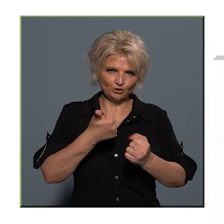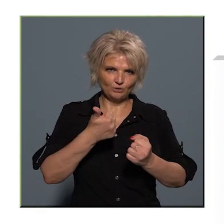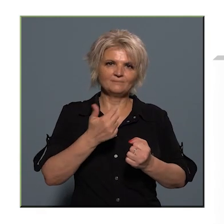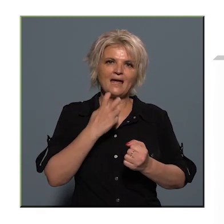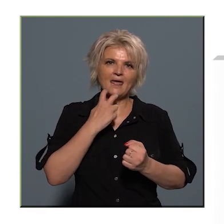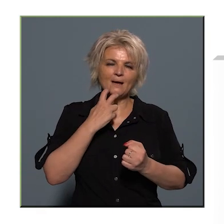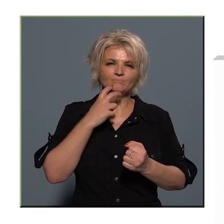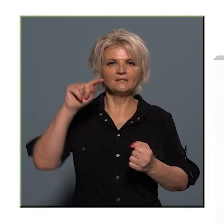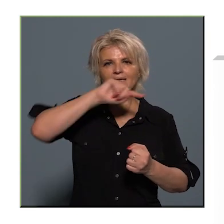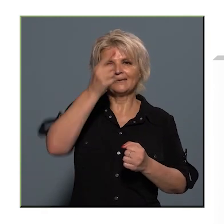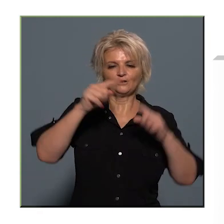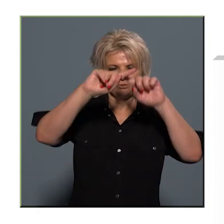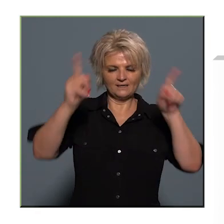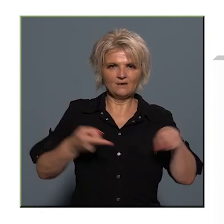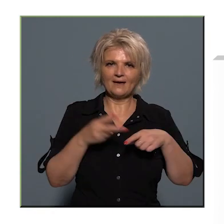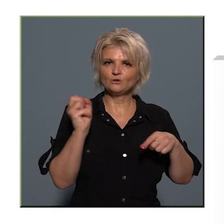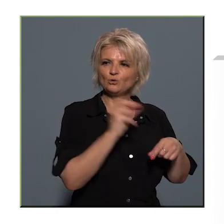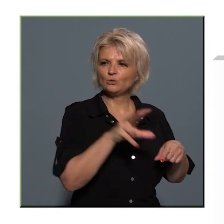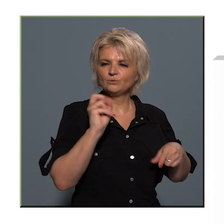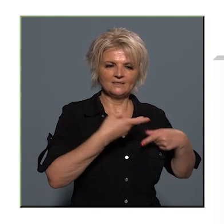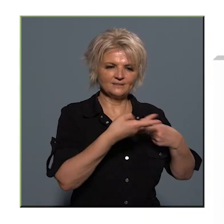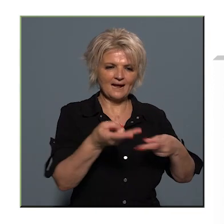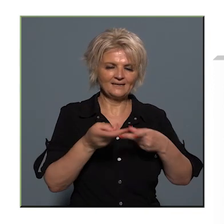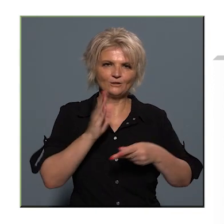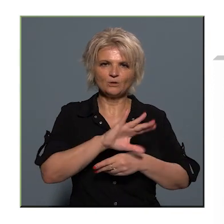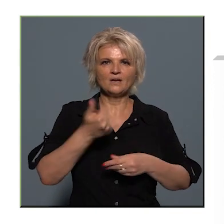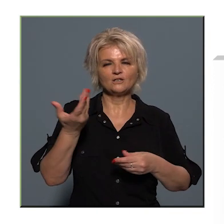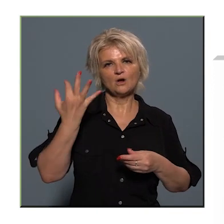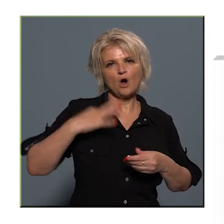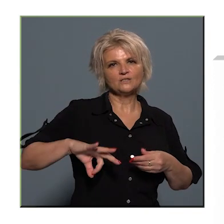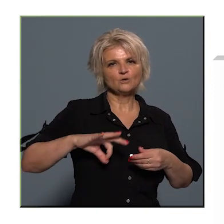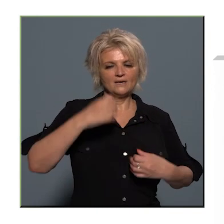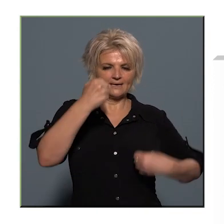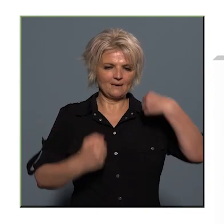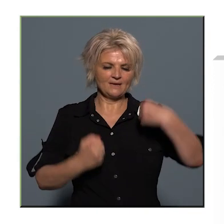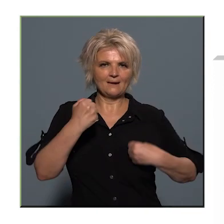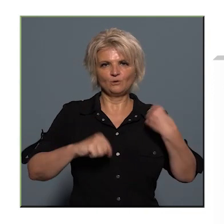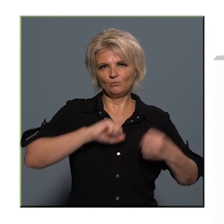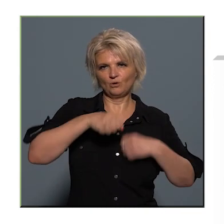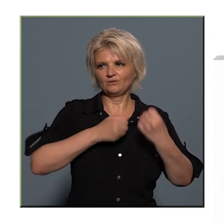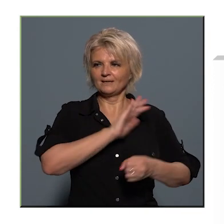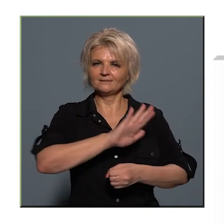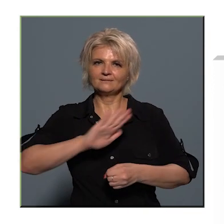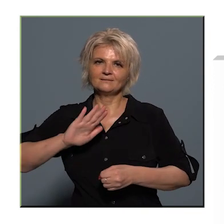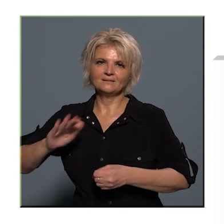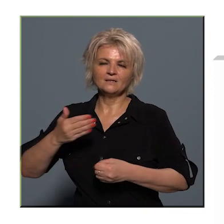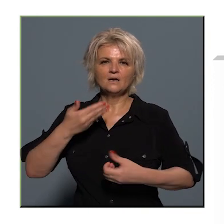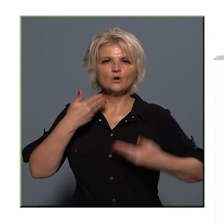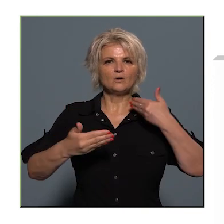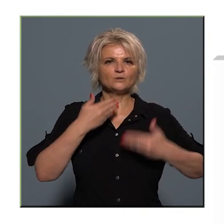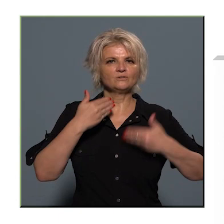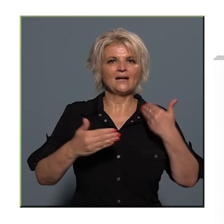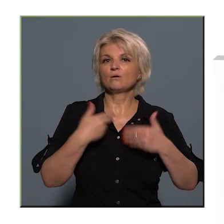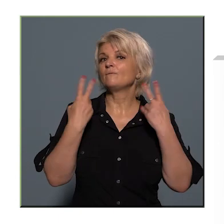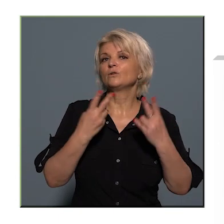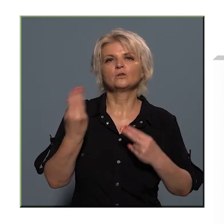pedig kérdőívben keresik meg a fuvarozókat és a haszongépjárművek üzemeltetőit. A konzultációnak fontos szerepe lesz abban, hogy